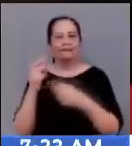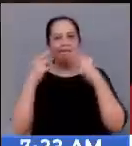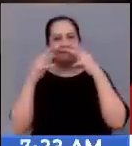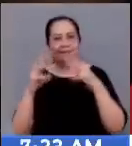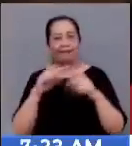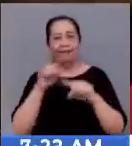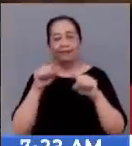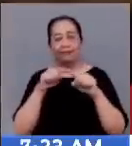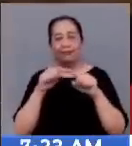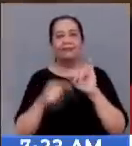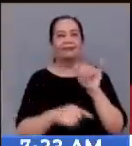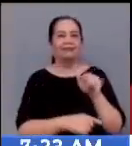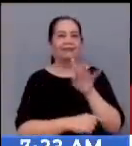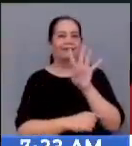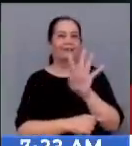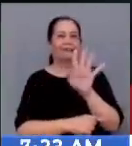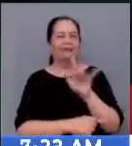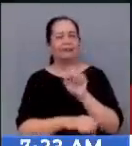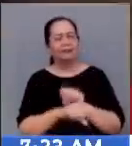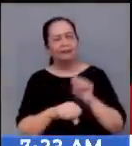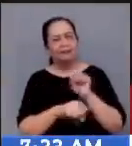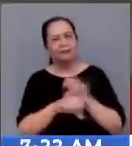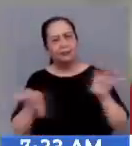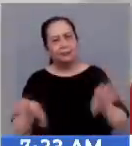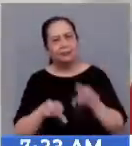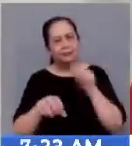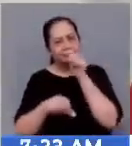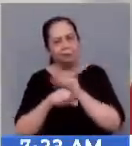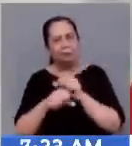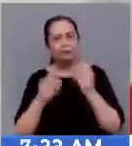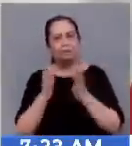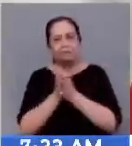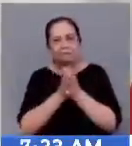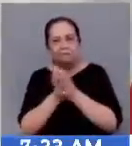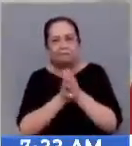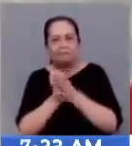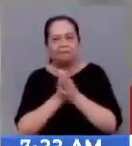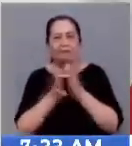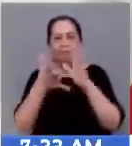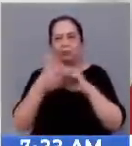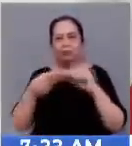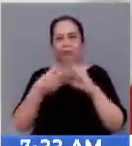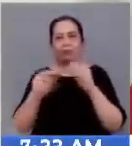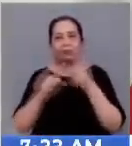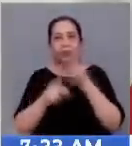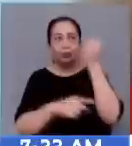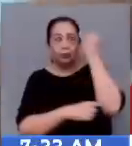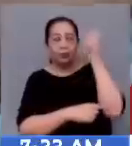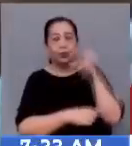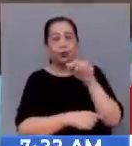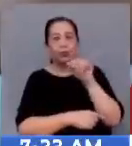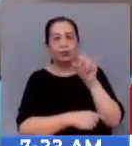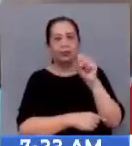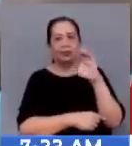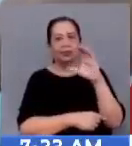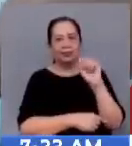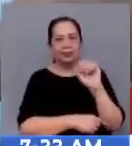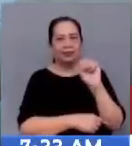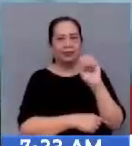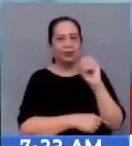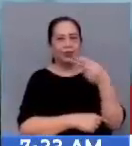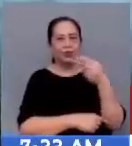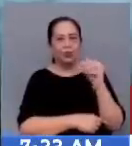ang kanilang pinaghirapan. Marami ang nasabik sa istoryang mula sa ideya ni Miss Jessica Soho